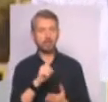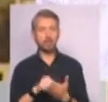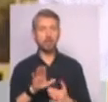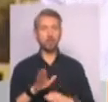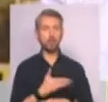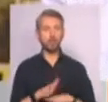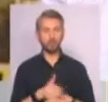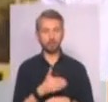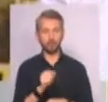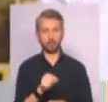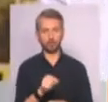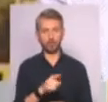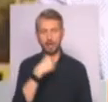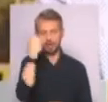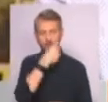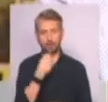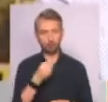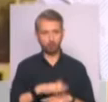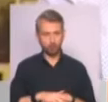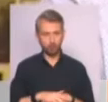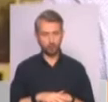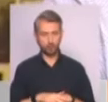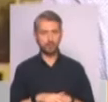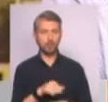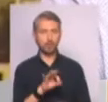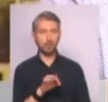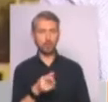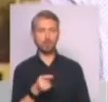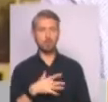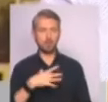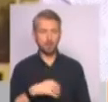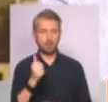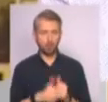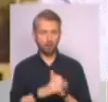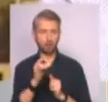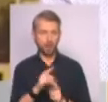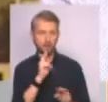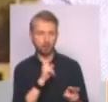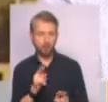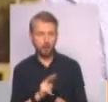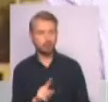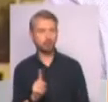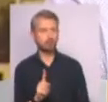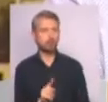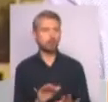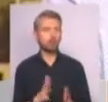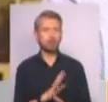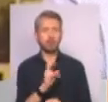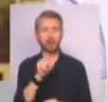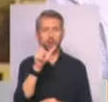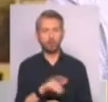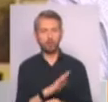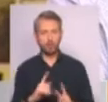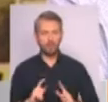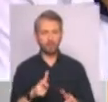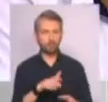цього лісового счету, особисто цього рахунку, то прийдеться, відповідно, кожен раз слідкувати, щоб, не дай Бог, на людину не виставили повністю весь